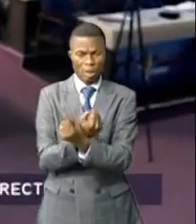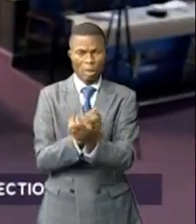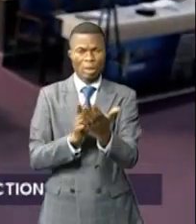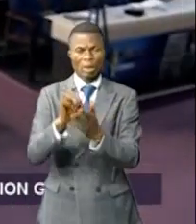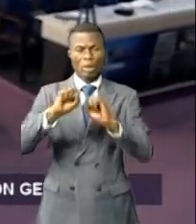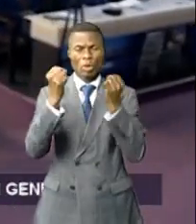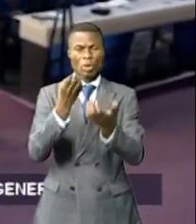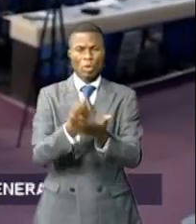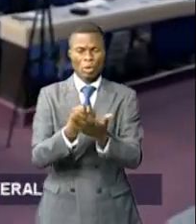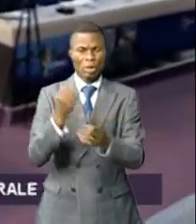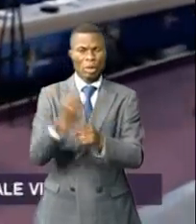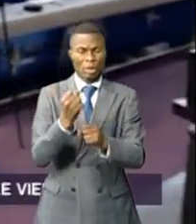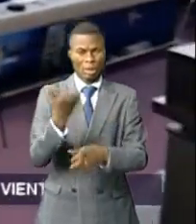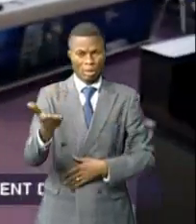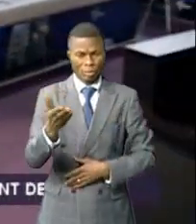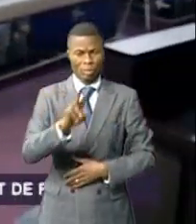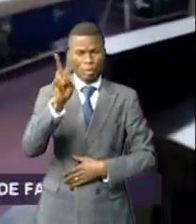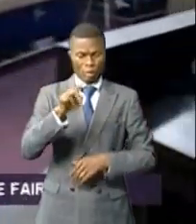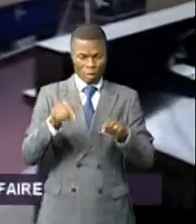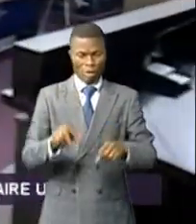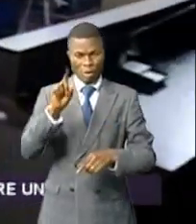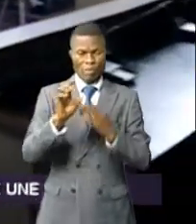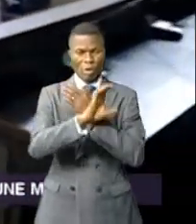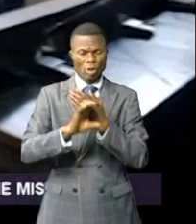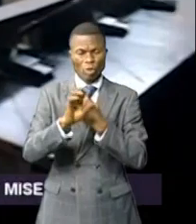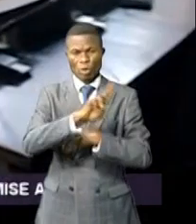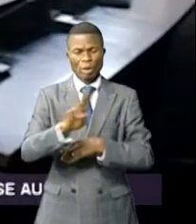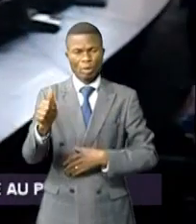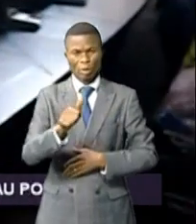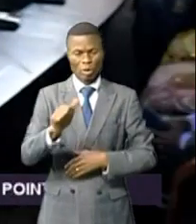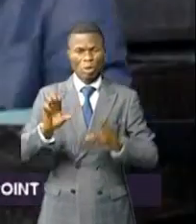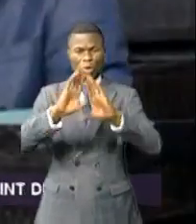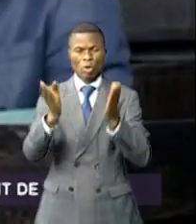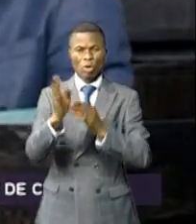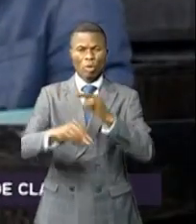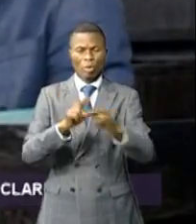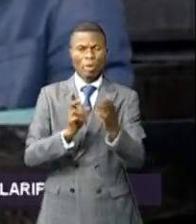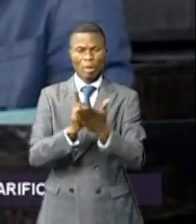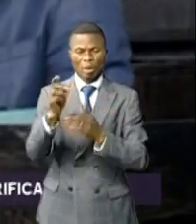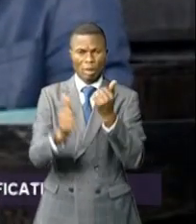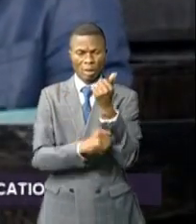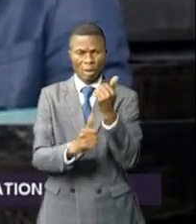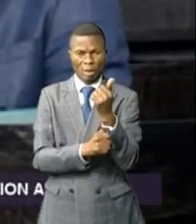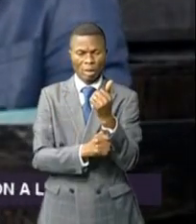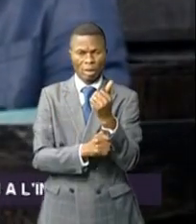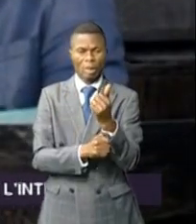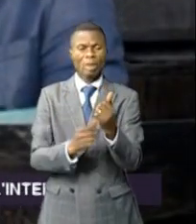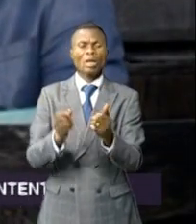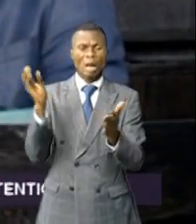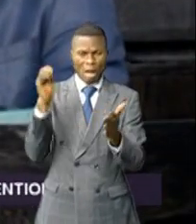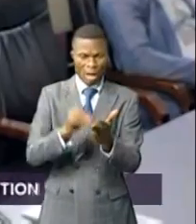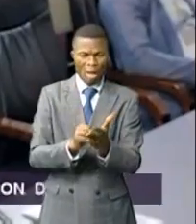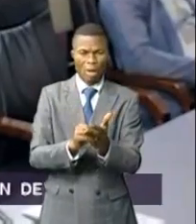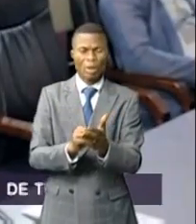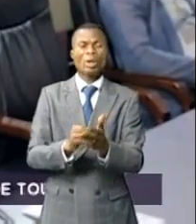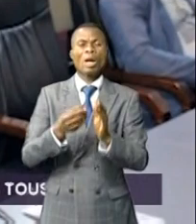sociaux, économiques et professionnels. C'est vendredi 20 août 2021, la Commission nationale des droits de l'homme, CNDH, est revenue pour